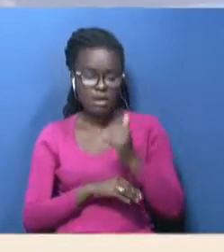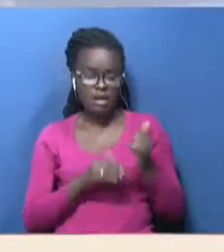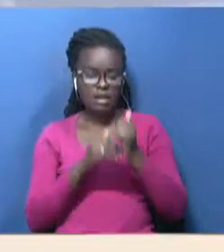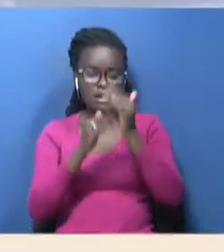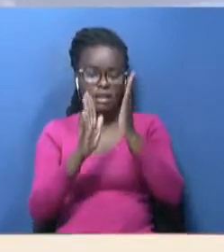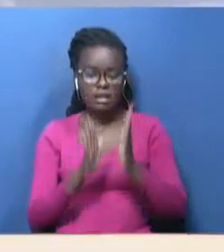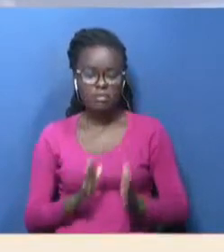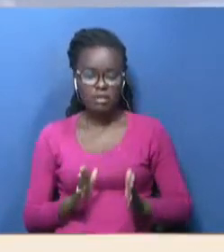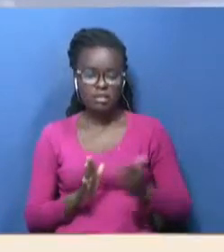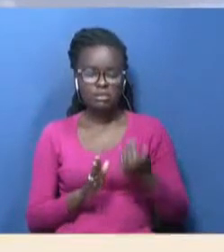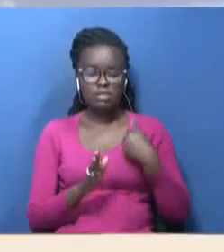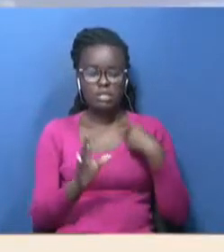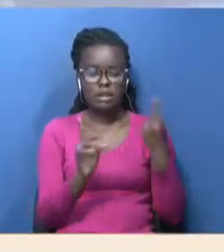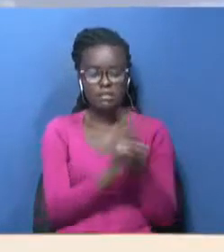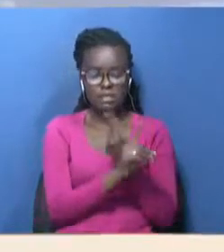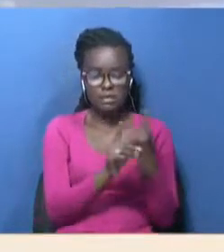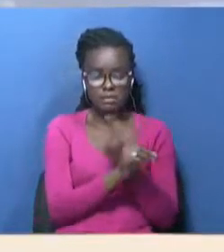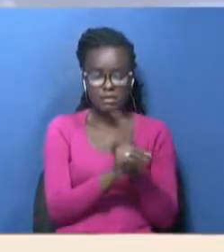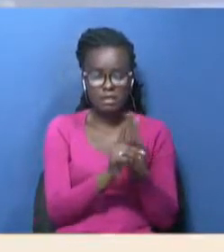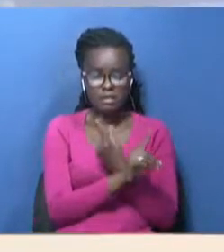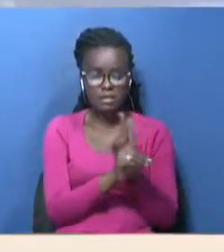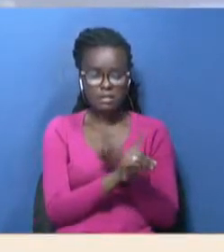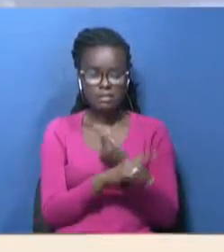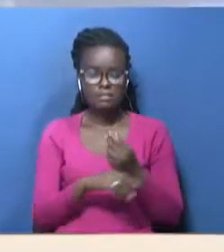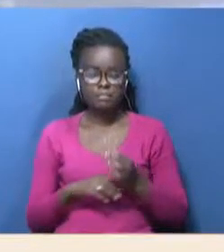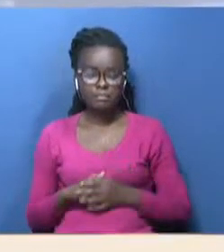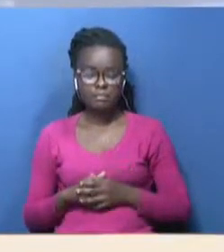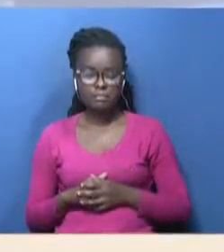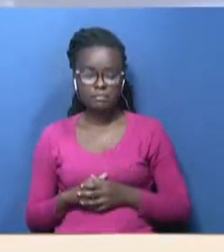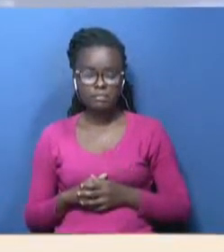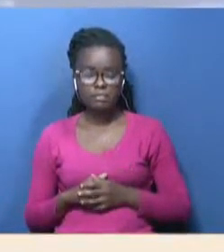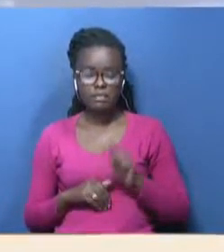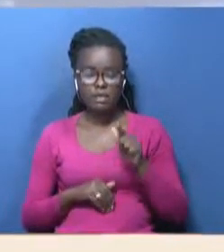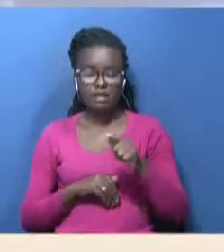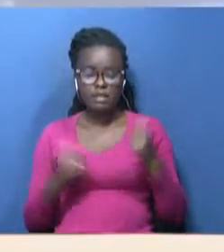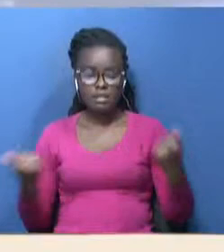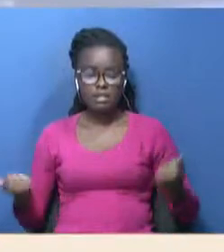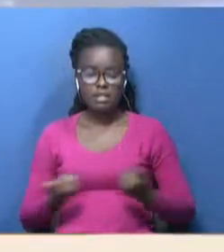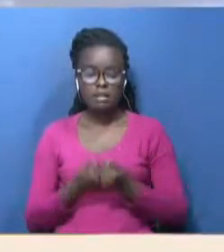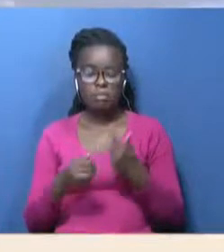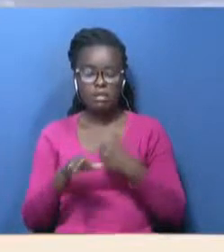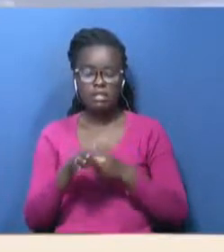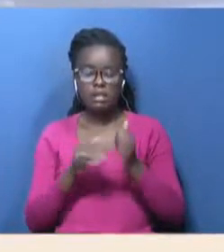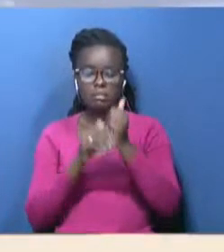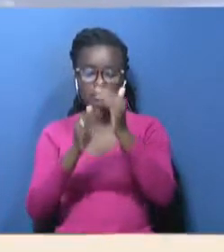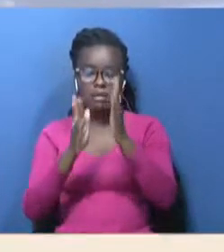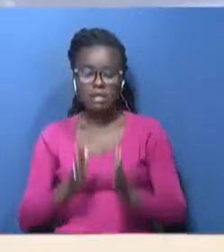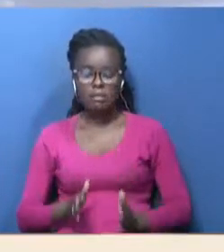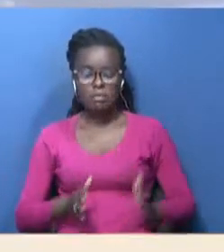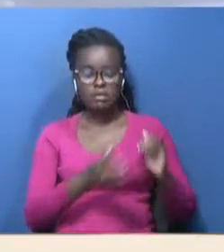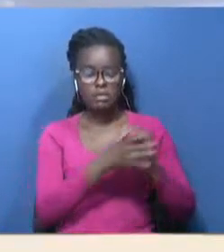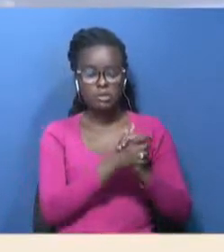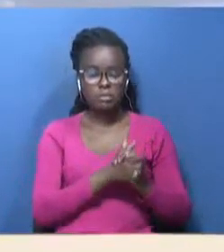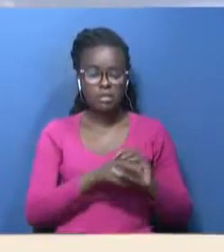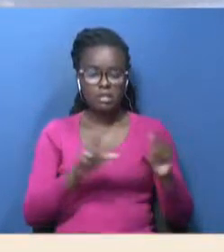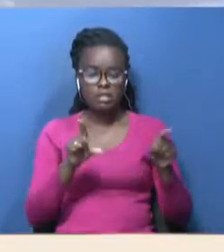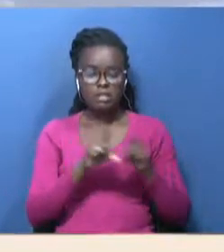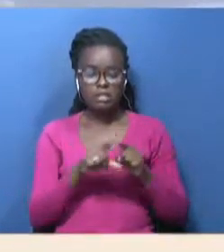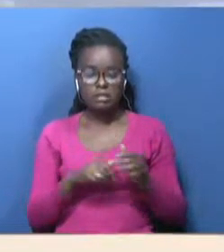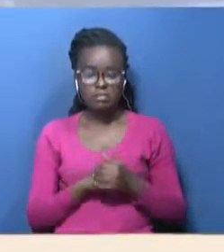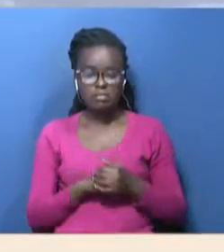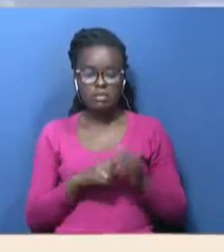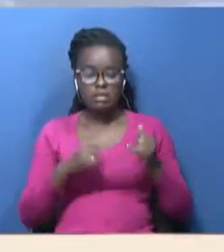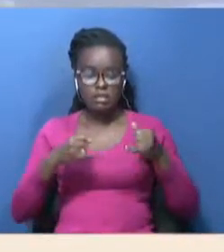a ciama cia kĩũteti iria ciũmbĩte ngwatanĩro ĩno. Ũndũ ũyũ wĩyumĩrĩtio rĩrĩa atongoria kĩama-inĩ kĩa Jubilee nao marĩ mĩhang'o-inĩ ya